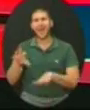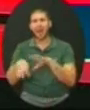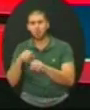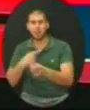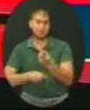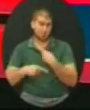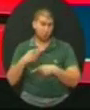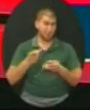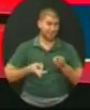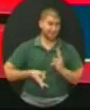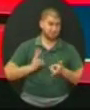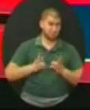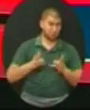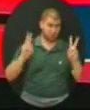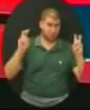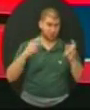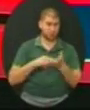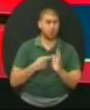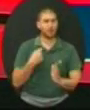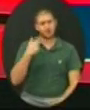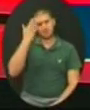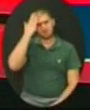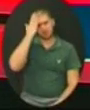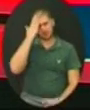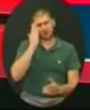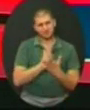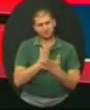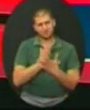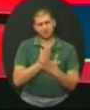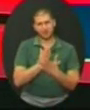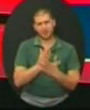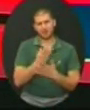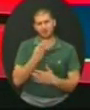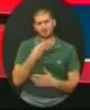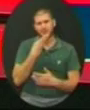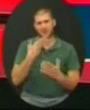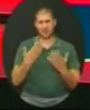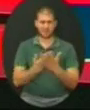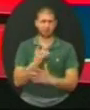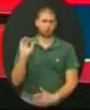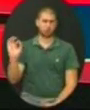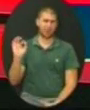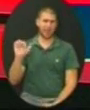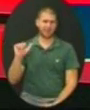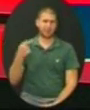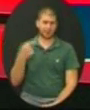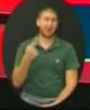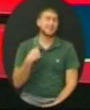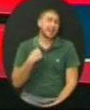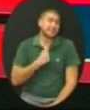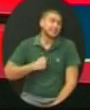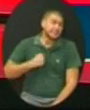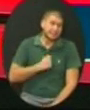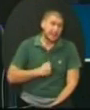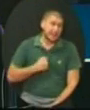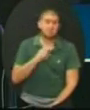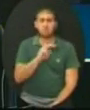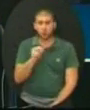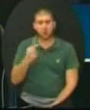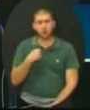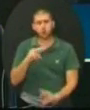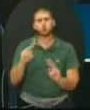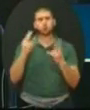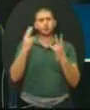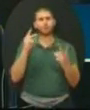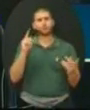דימונה. כן, אני מכירה את המטבע הלשון החדש הזה, ולצערי הרב בנושא הזה אנחנו שוב